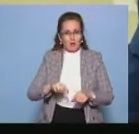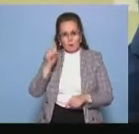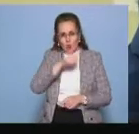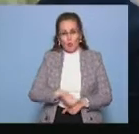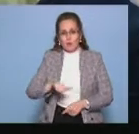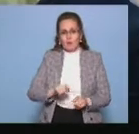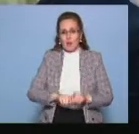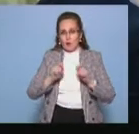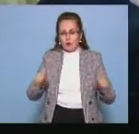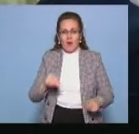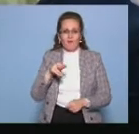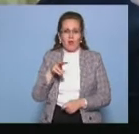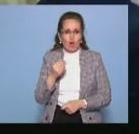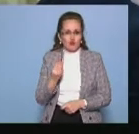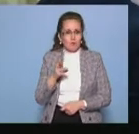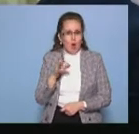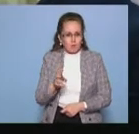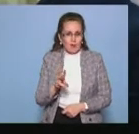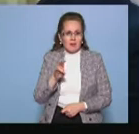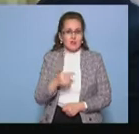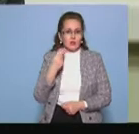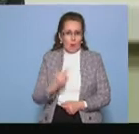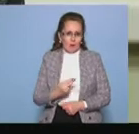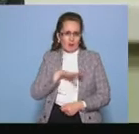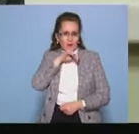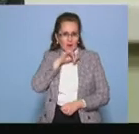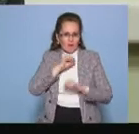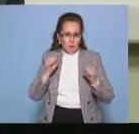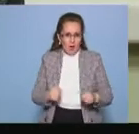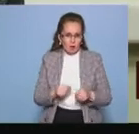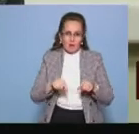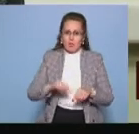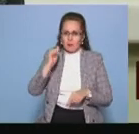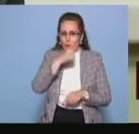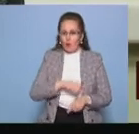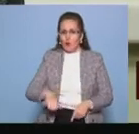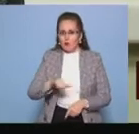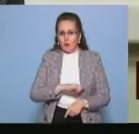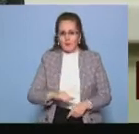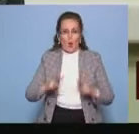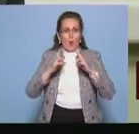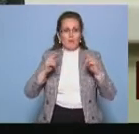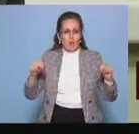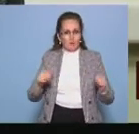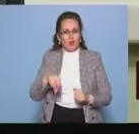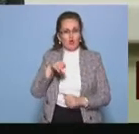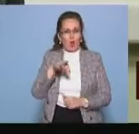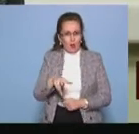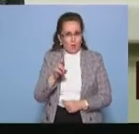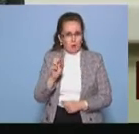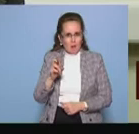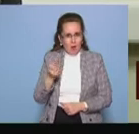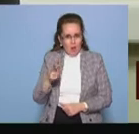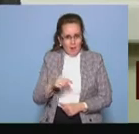запускает своеобразный флешмоб национальных Дедов Морозов. В этом году это у нас в Удмуртии усадьба Толбабая. Мы